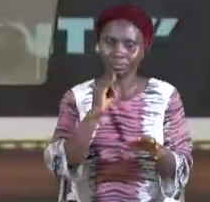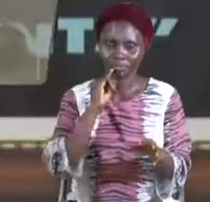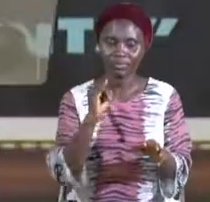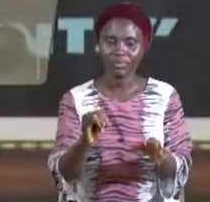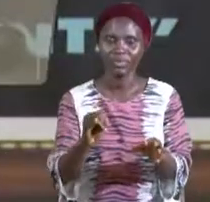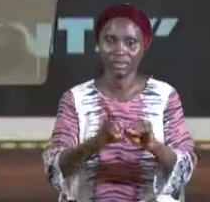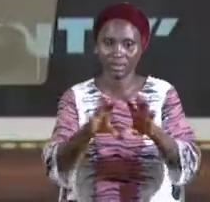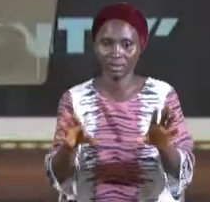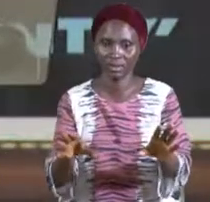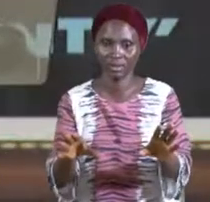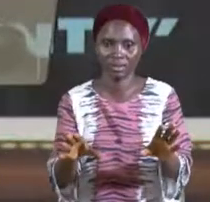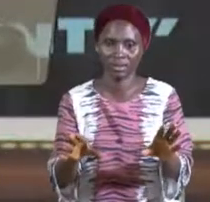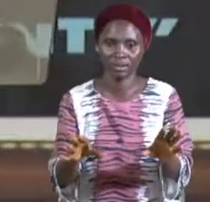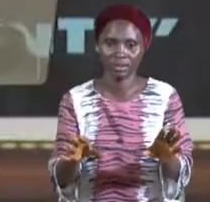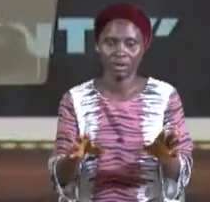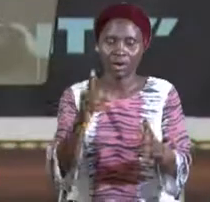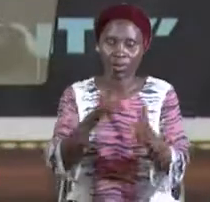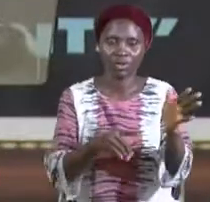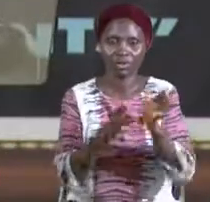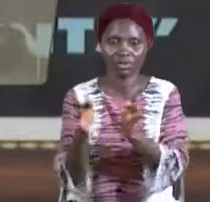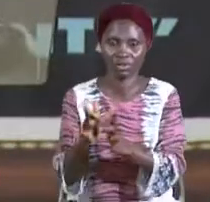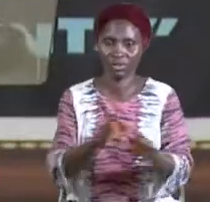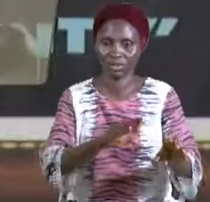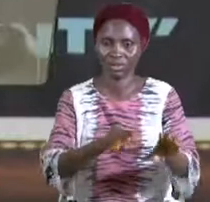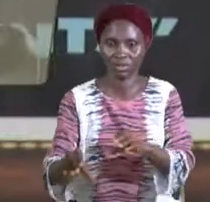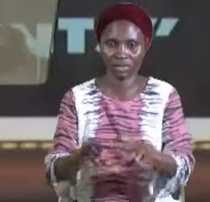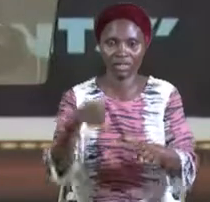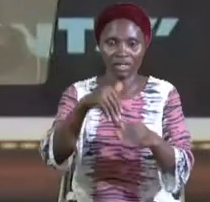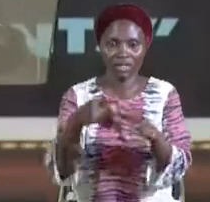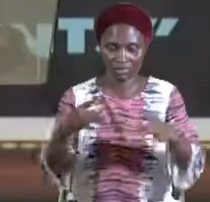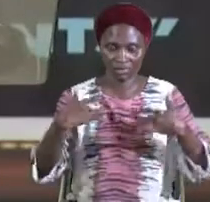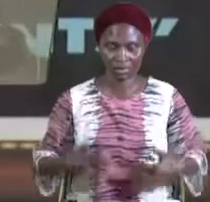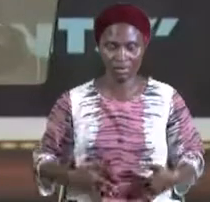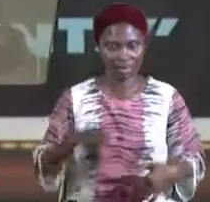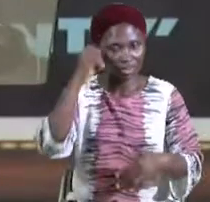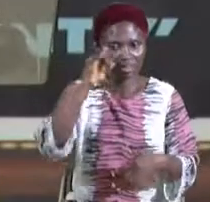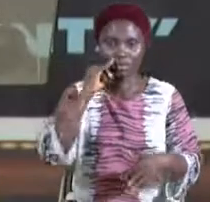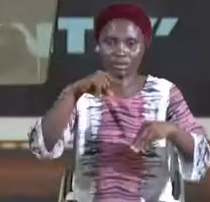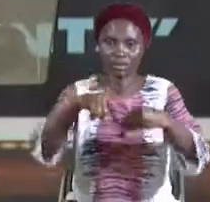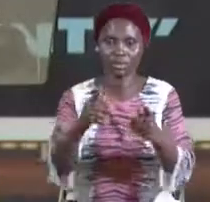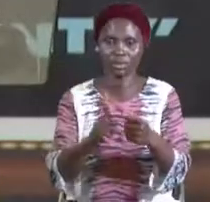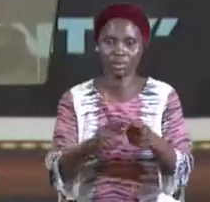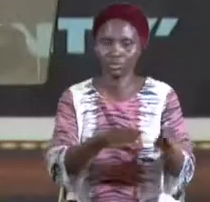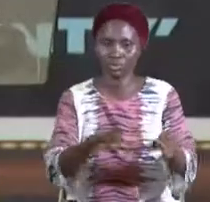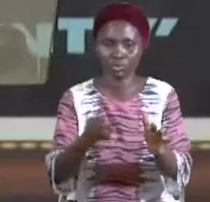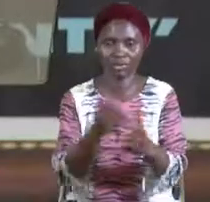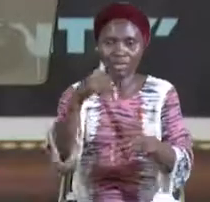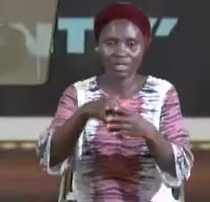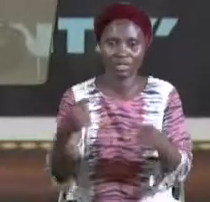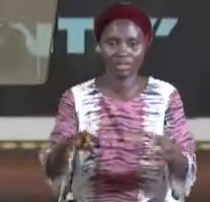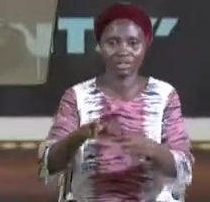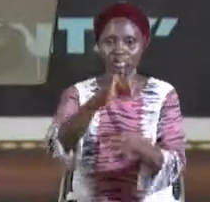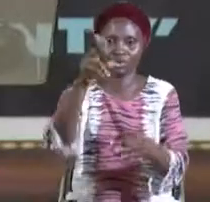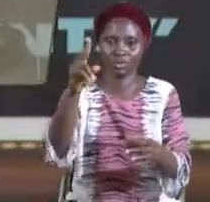ce que Jésus a fait dans le physique, il est sur le point de le faire dans le spirituel. Venons maintenant